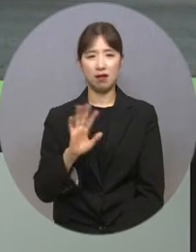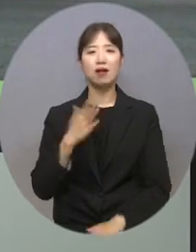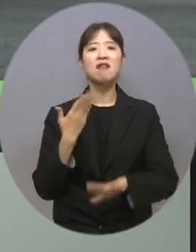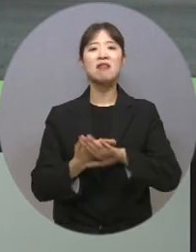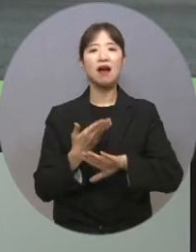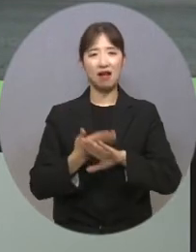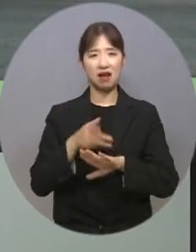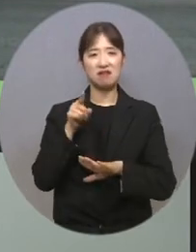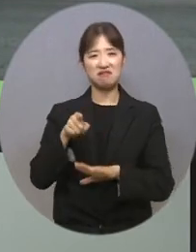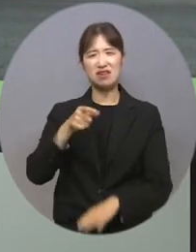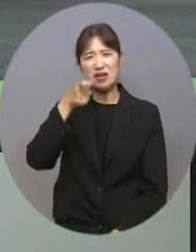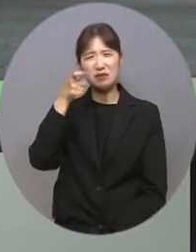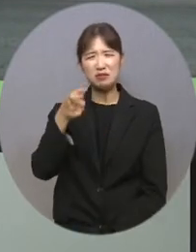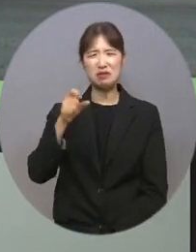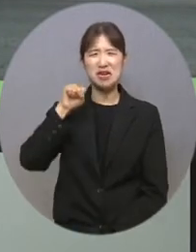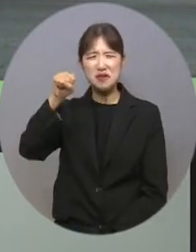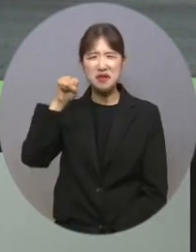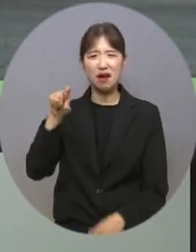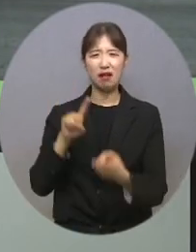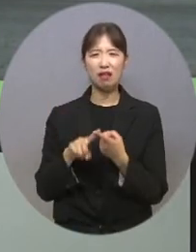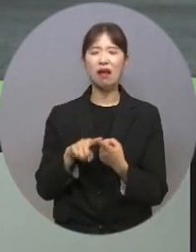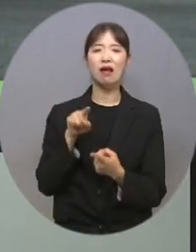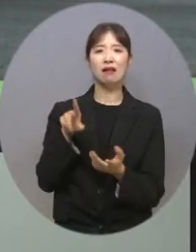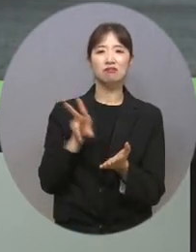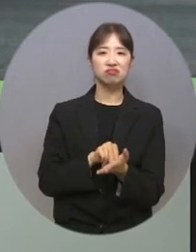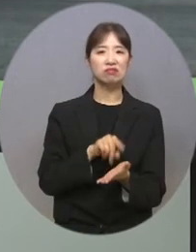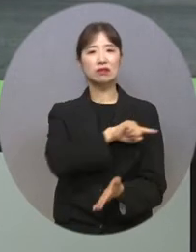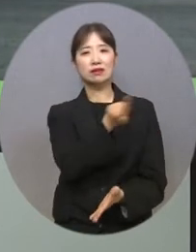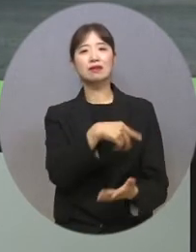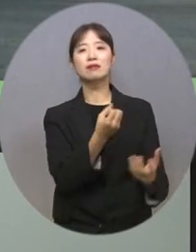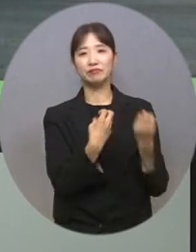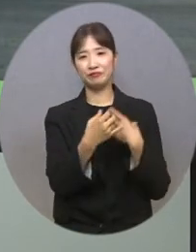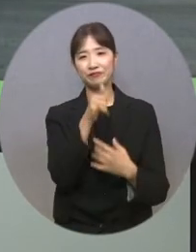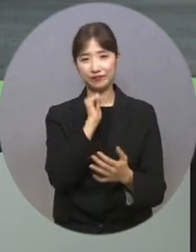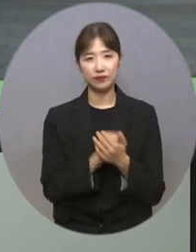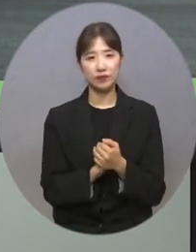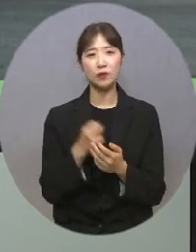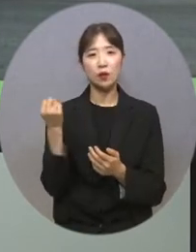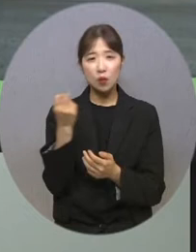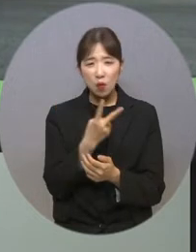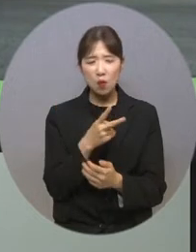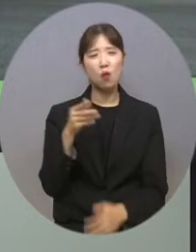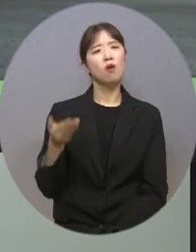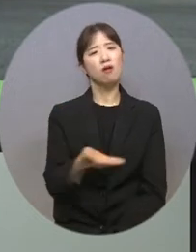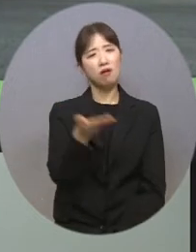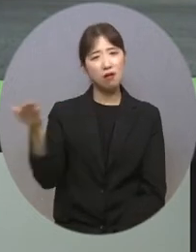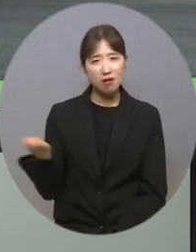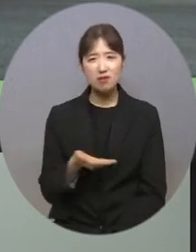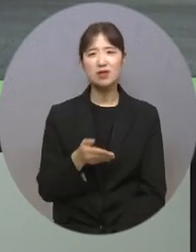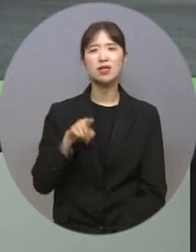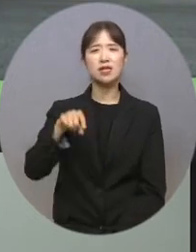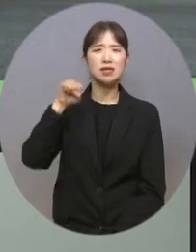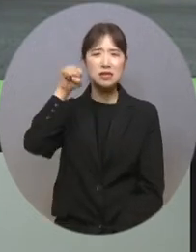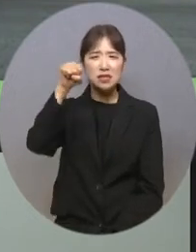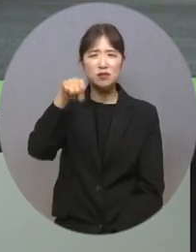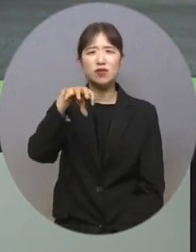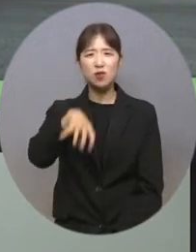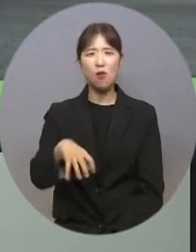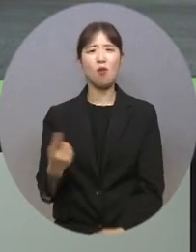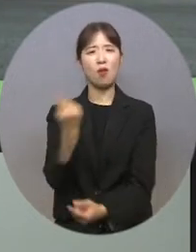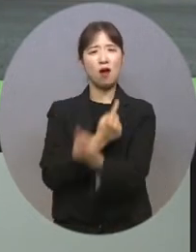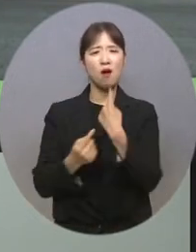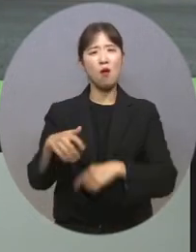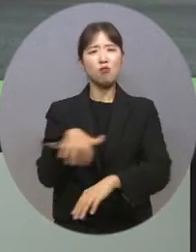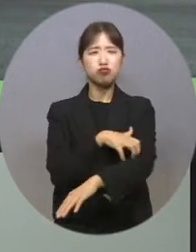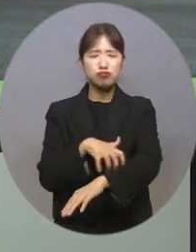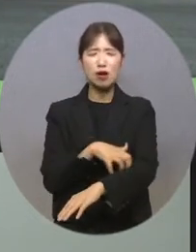주장까지 하는거 에 대한 지적도 정리 있었죠 무엇보다 그들이 왜 시위 현장에 나와서 그런